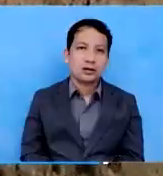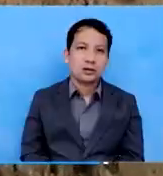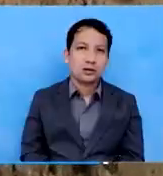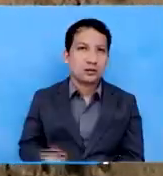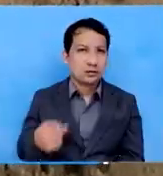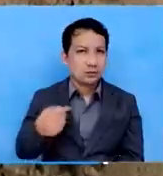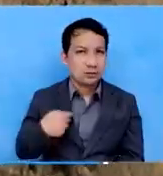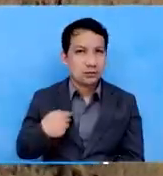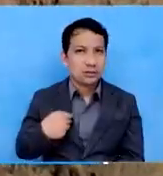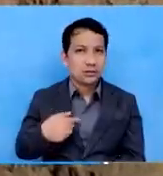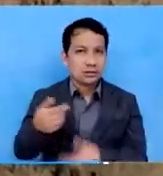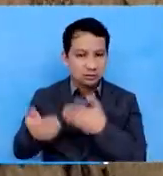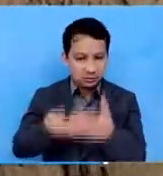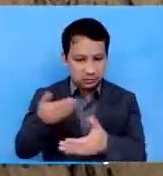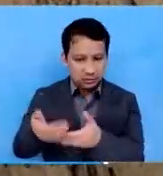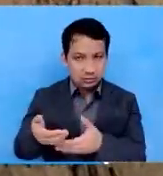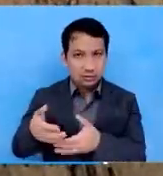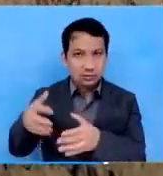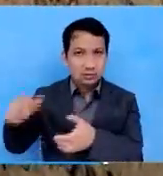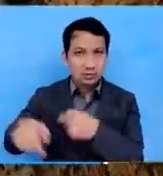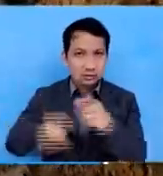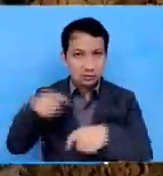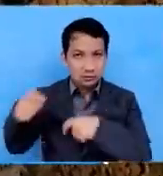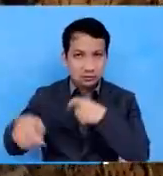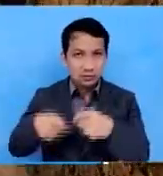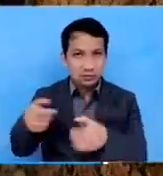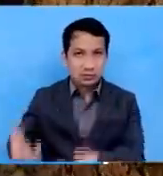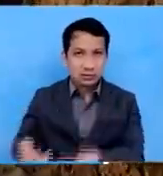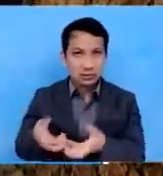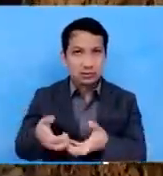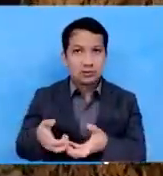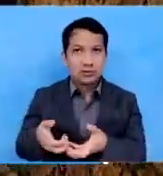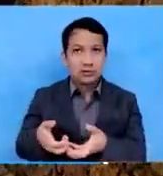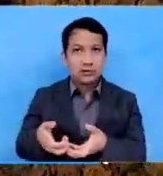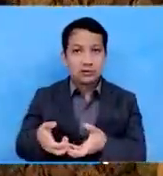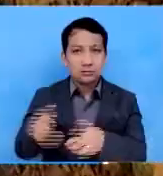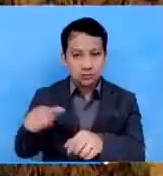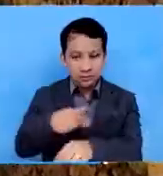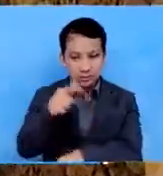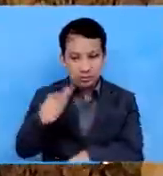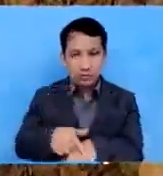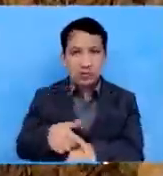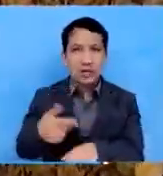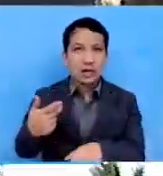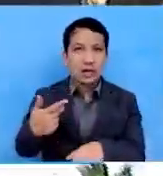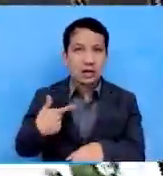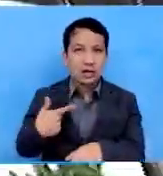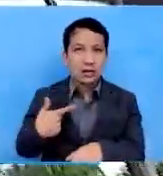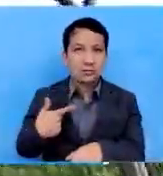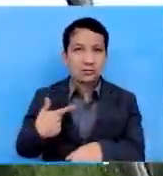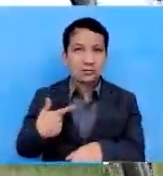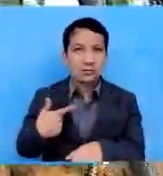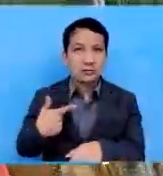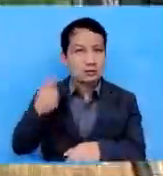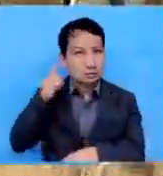Nagsisimula ang proseso sa paghukay sa sakahan para makakuha ng lupang posibleng may ginto.